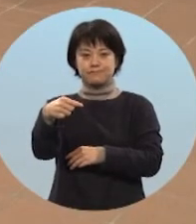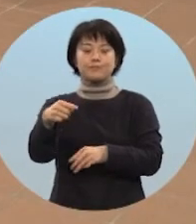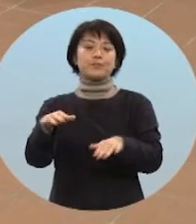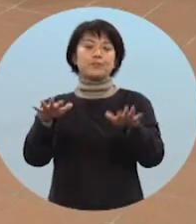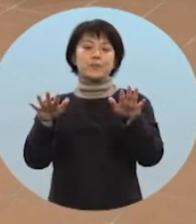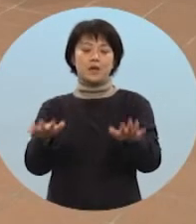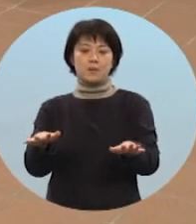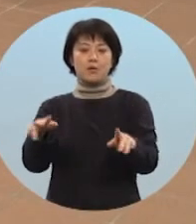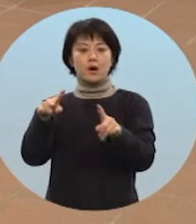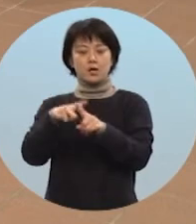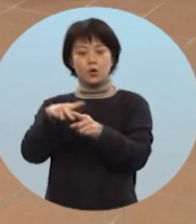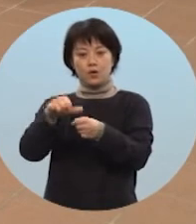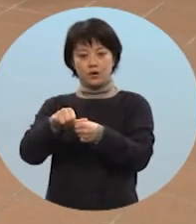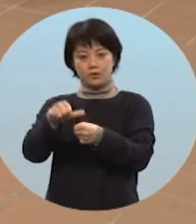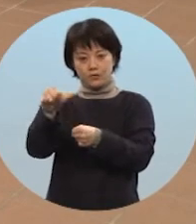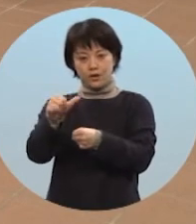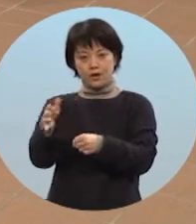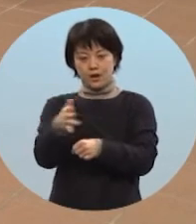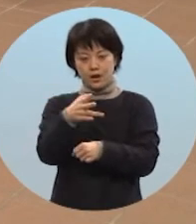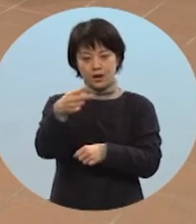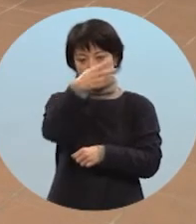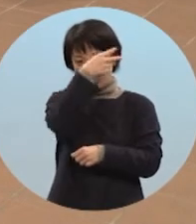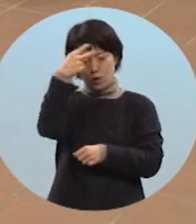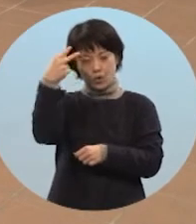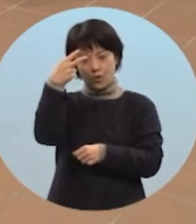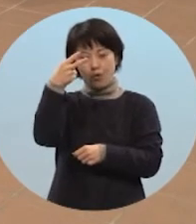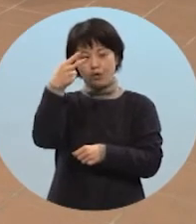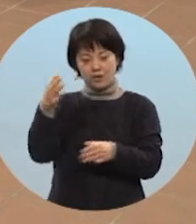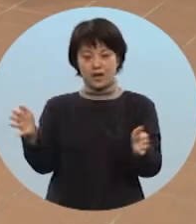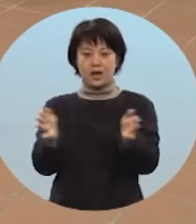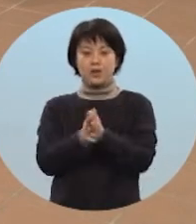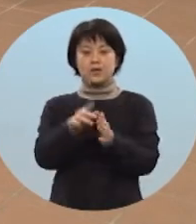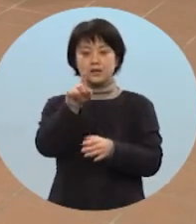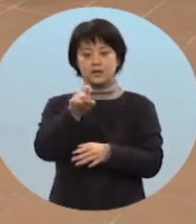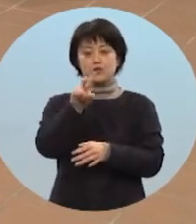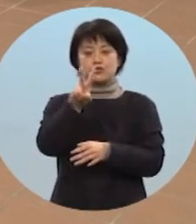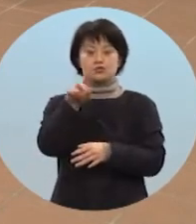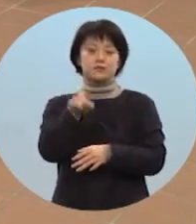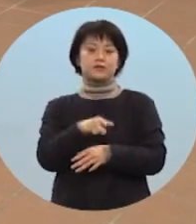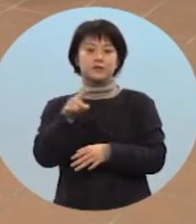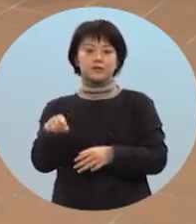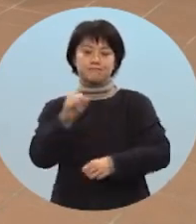5年生から高校生のメンバー12人で活動しているそうです。